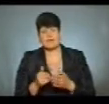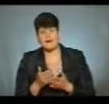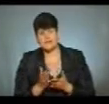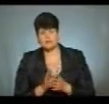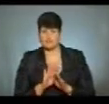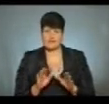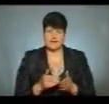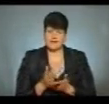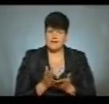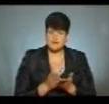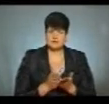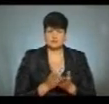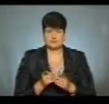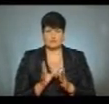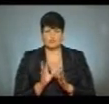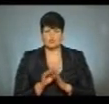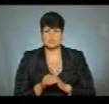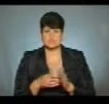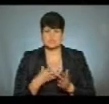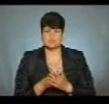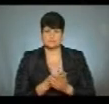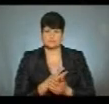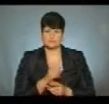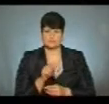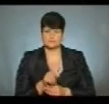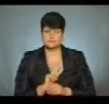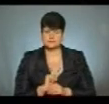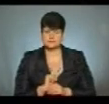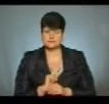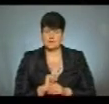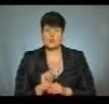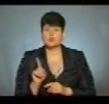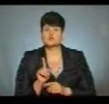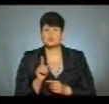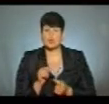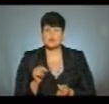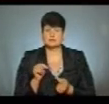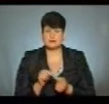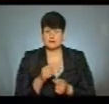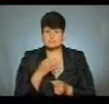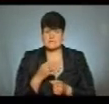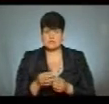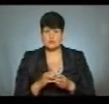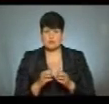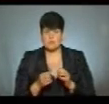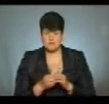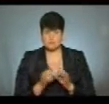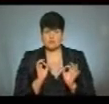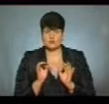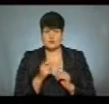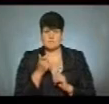неякісно, значить, десь вони свою лепту вносять також. Щодо конкретно сказаної проблеми, що озвучив пан